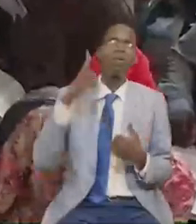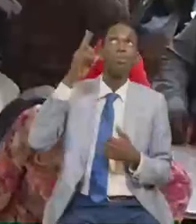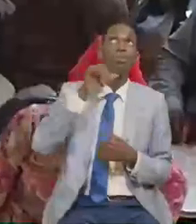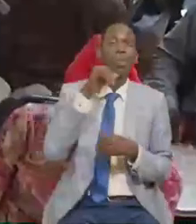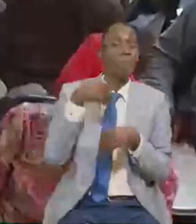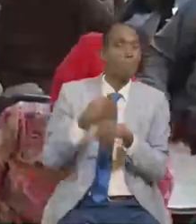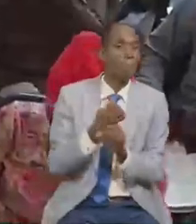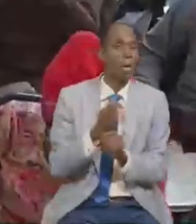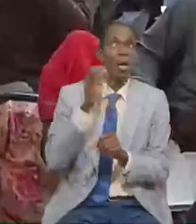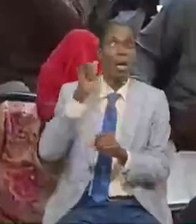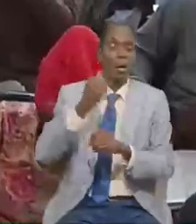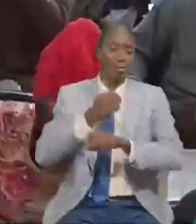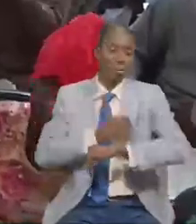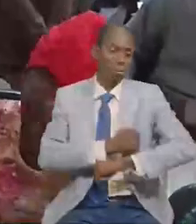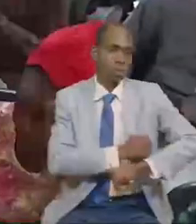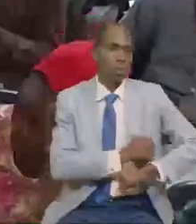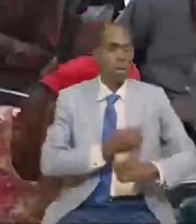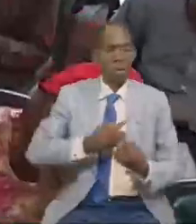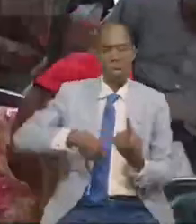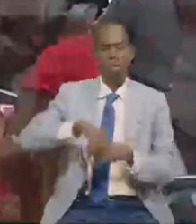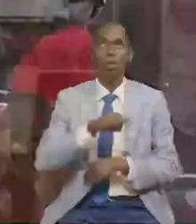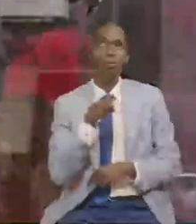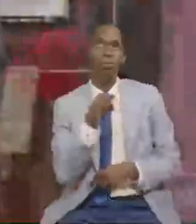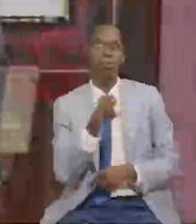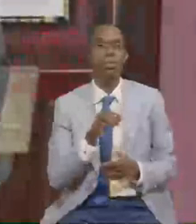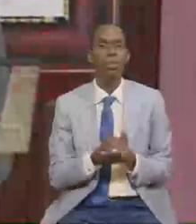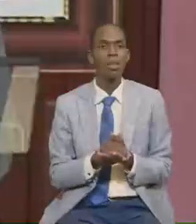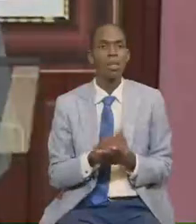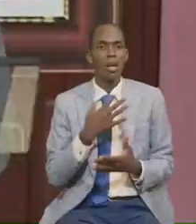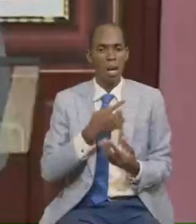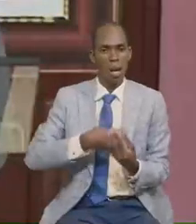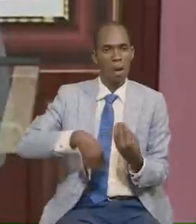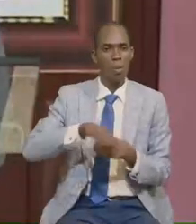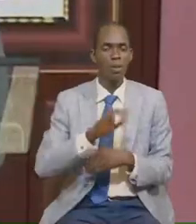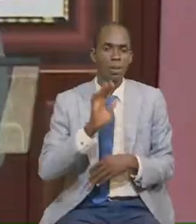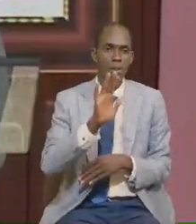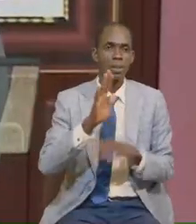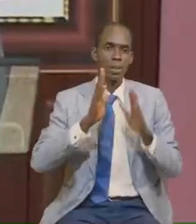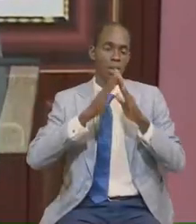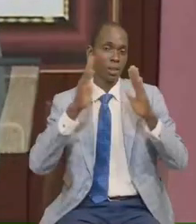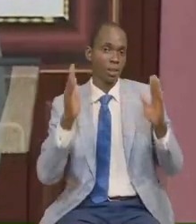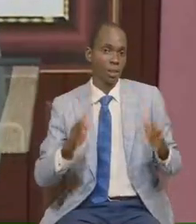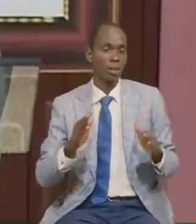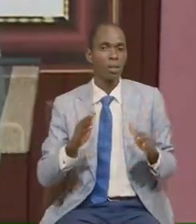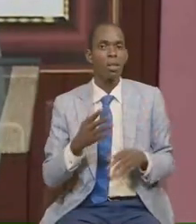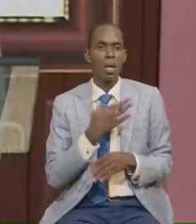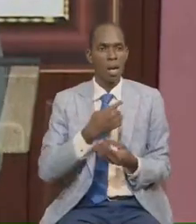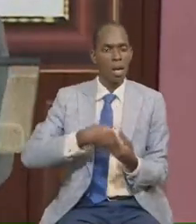sa maison et tout ce qui est à lui tu as béni